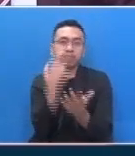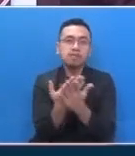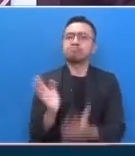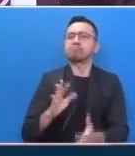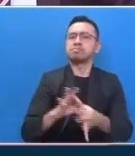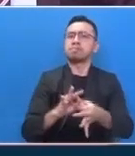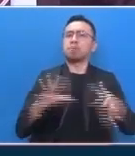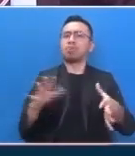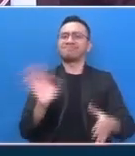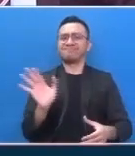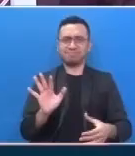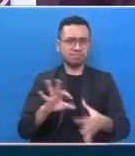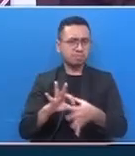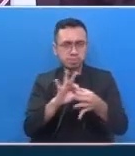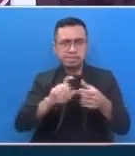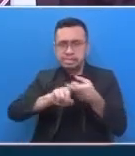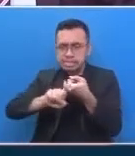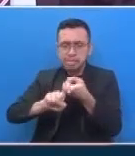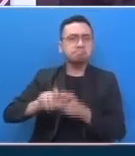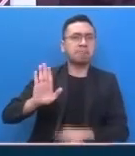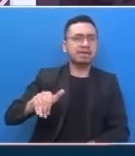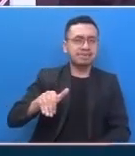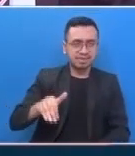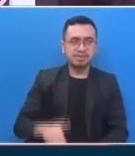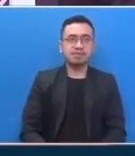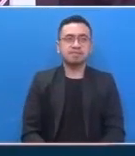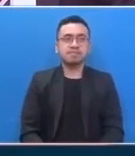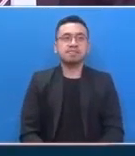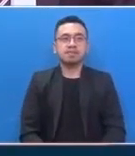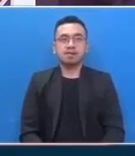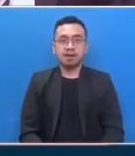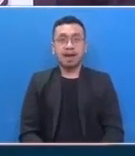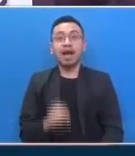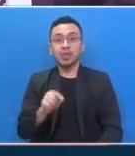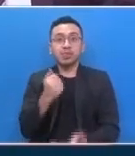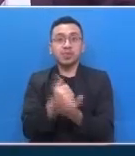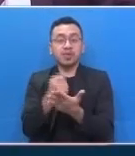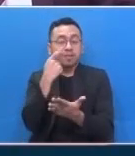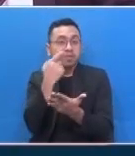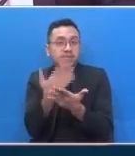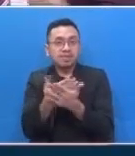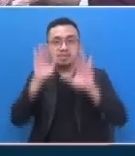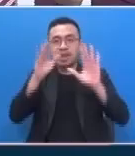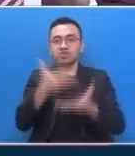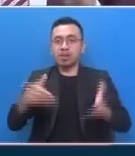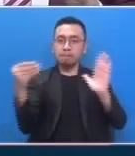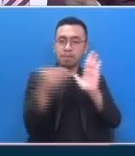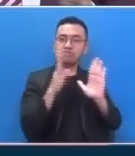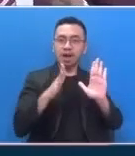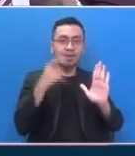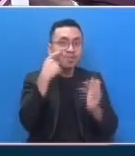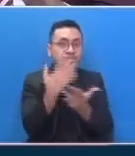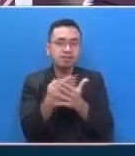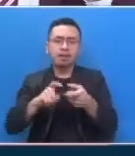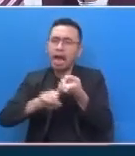ingin menunjukkan bahwa mereka masih bersahabat akrab dan seperti apa yang diposting-posting ini kan ingin menunjukkan keakraban hal tersebut jadi mengantisipasi ya jangan